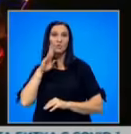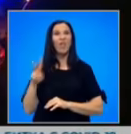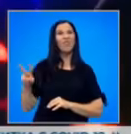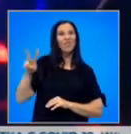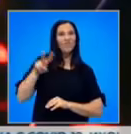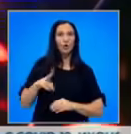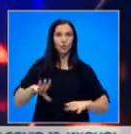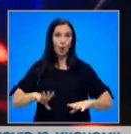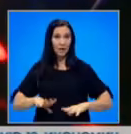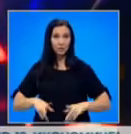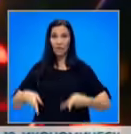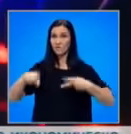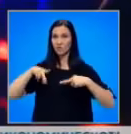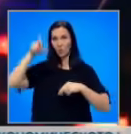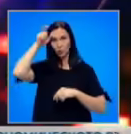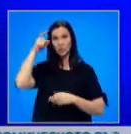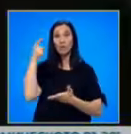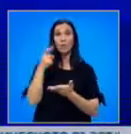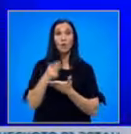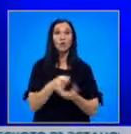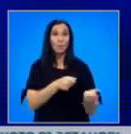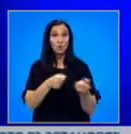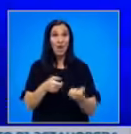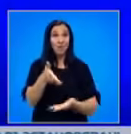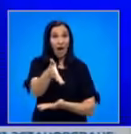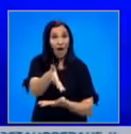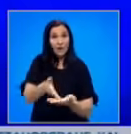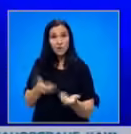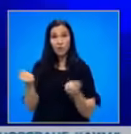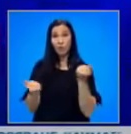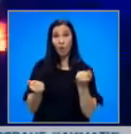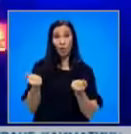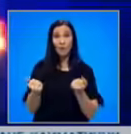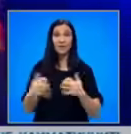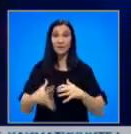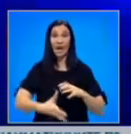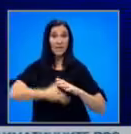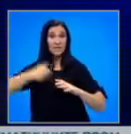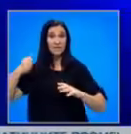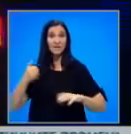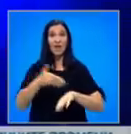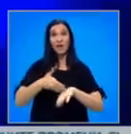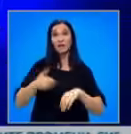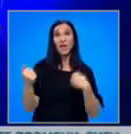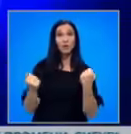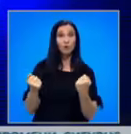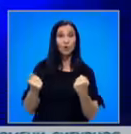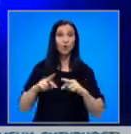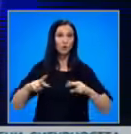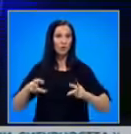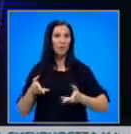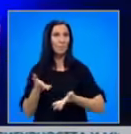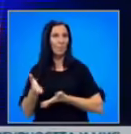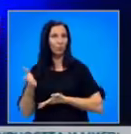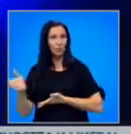Той се е прибирал от Турция. Наложи се пожарникари да режат колата, за да извадят ранените шофьори и останалите пътници. Предполага